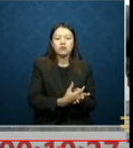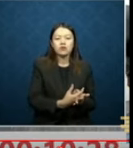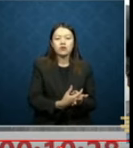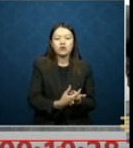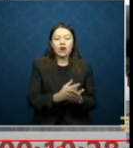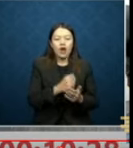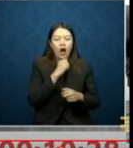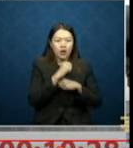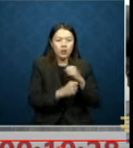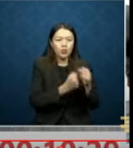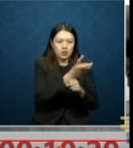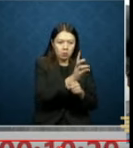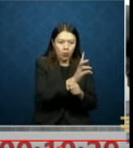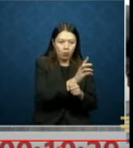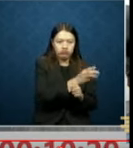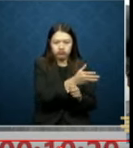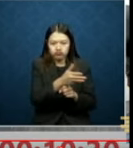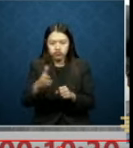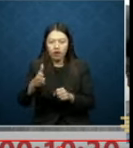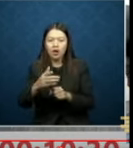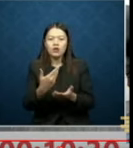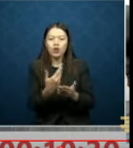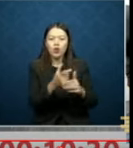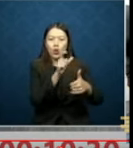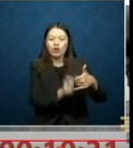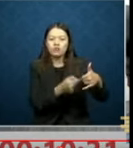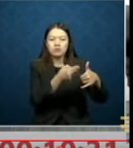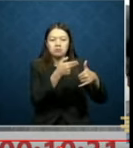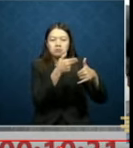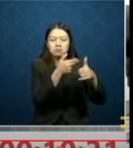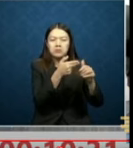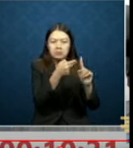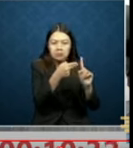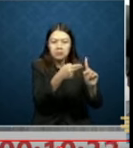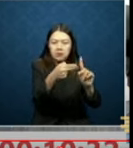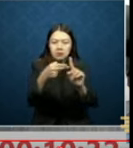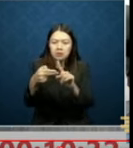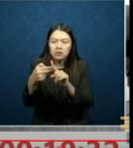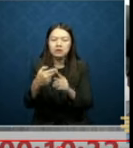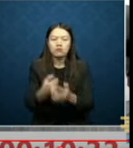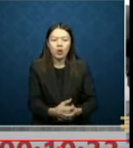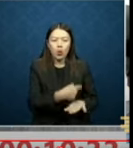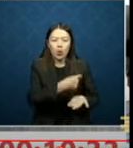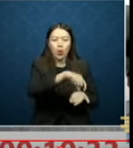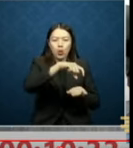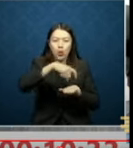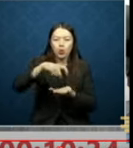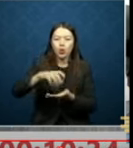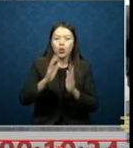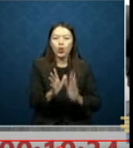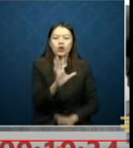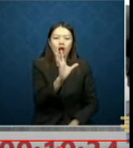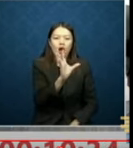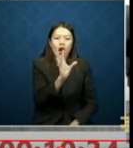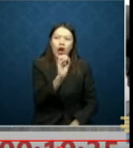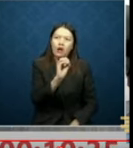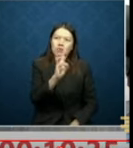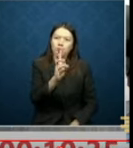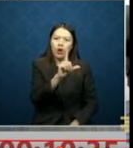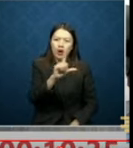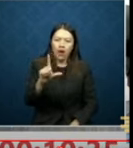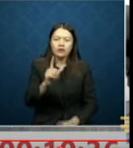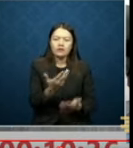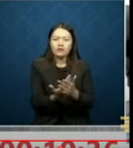ายุ16ปีขึ้นไปคนละ 10,000 บาทผ่านดิจิตอลวอลเล็ตจำนวนคนนี่ประมาณ56ล้านคนเป็นเงินประมา